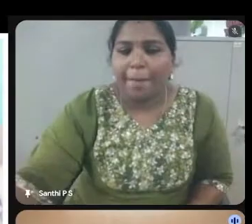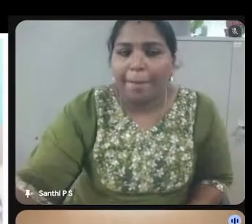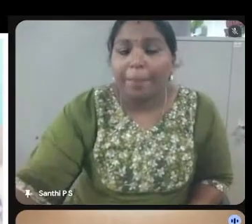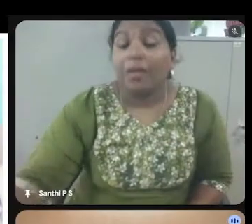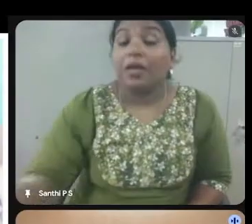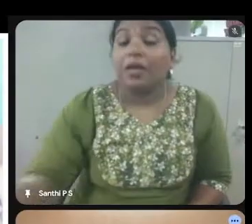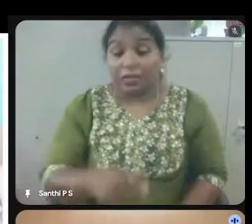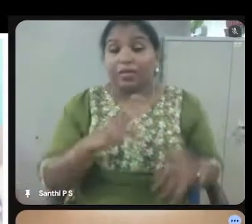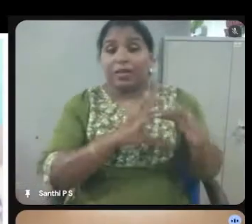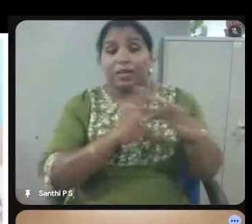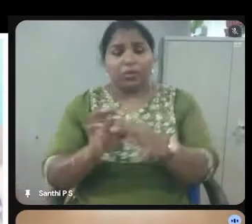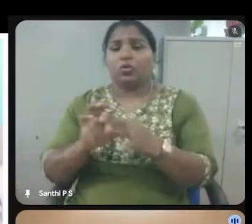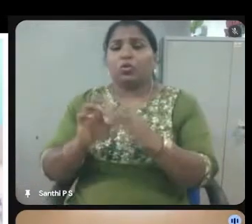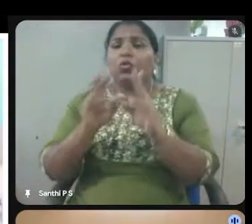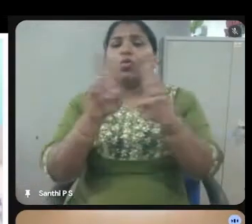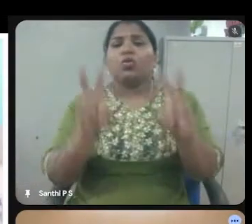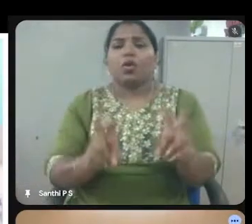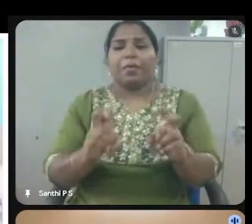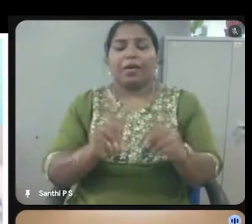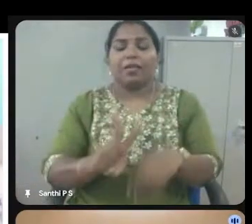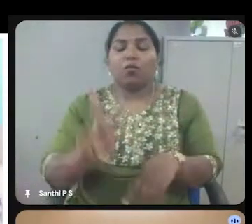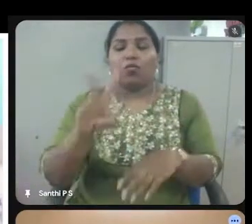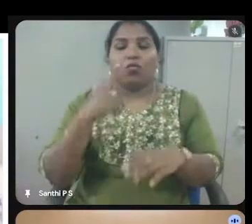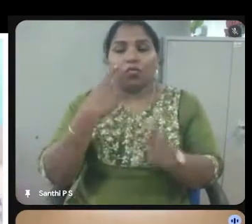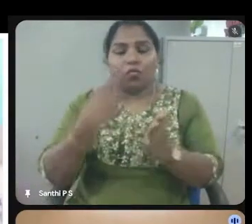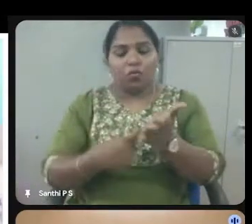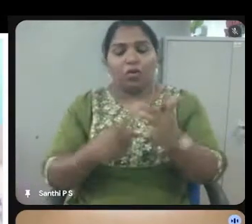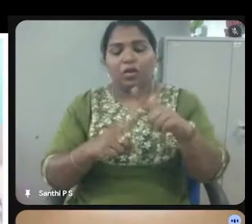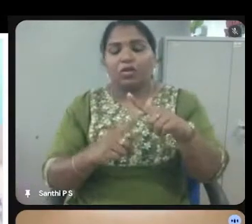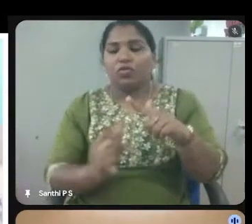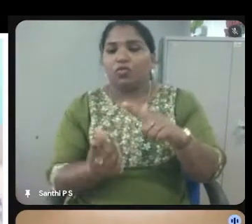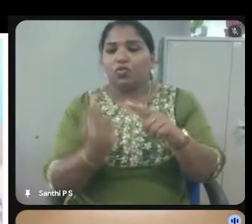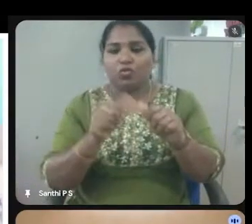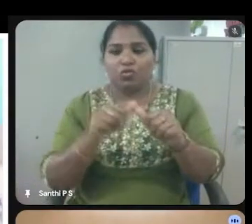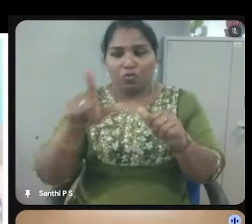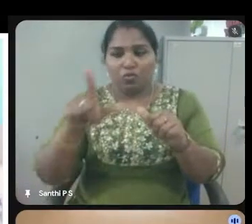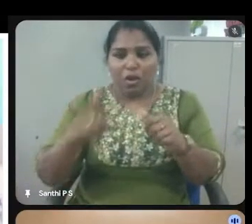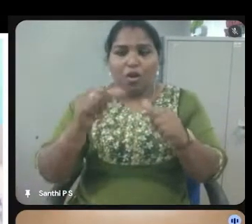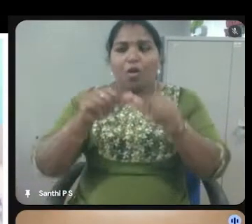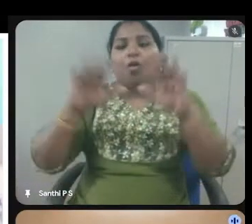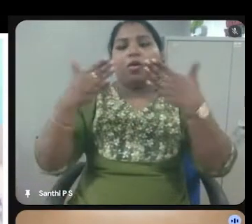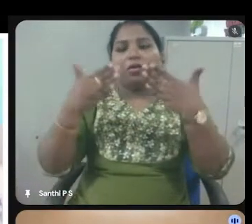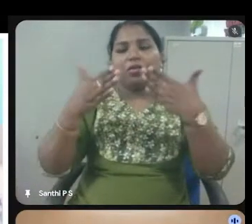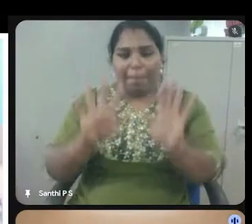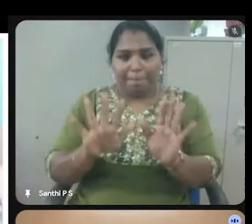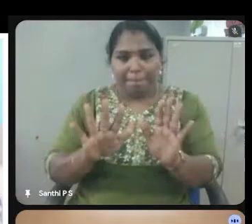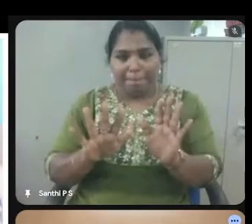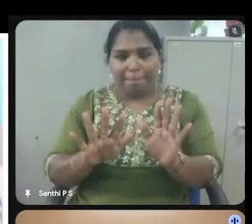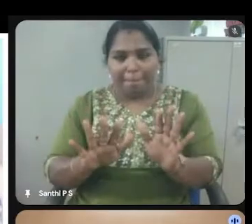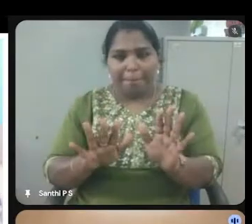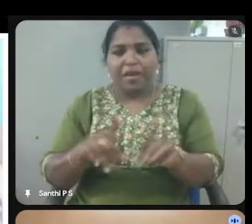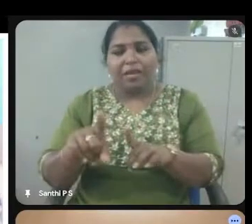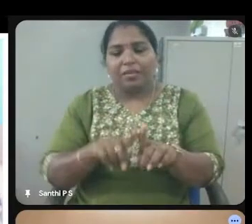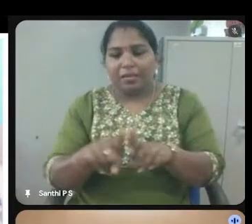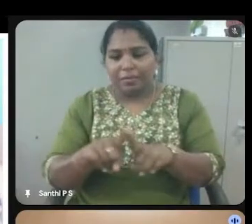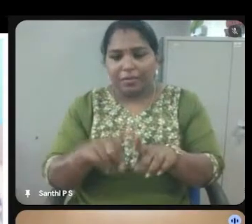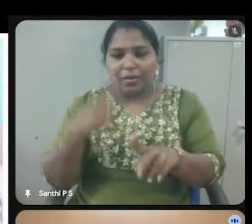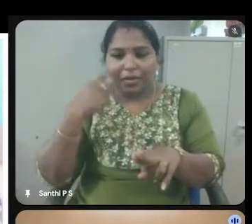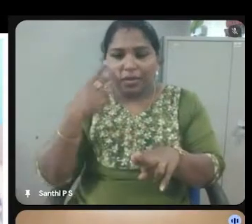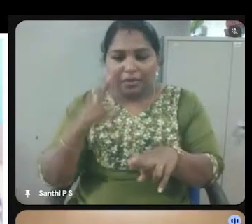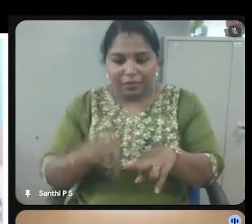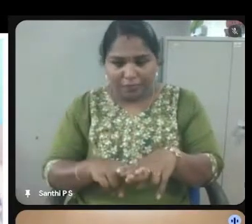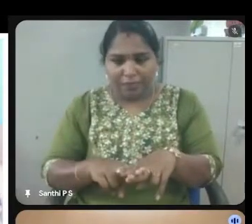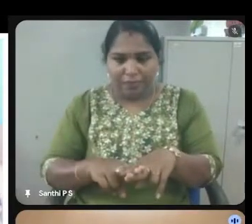ടേമാണ് വെർച്വൽ ഓട്ടിസം. അതായത് ഇപ്പം സ്ക്രീൻ ടൈം ഒത്തിരി കൂടുതലുള്ള കുട്ടികൾക്ക്, ഈ ഒത്തിരി കൂടുതൽ